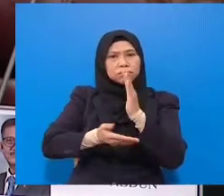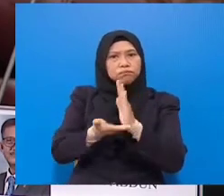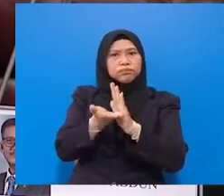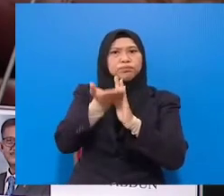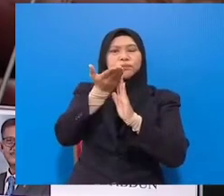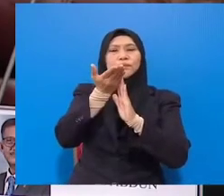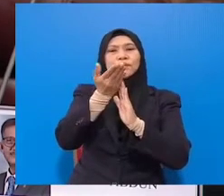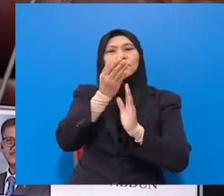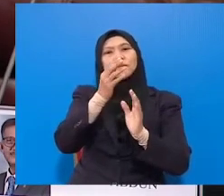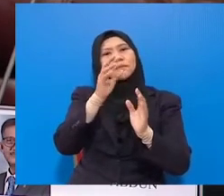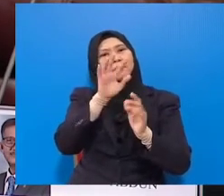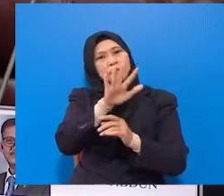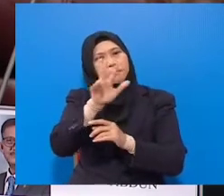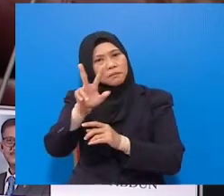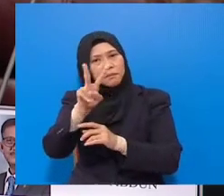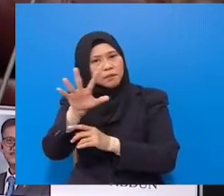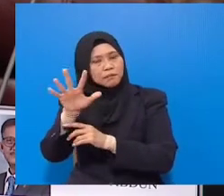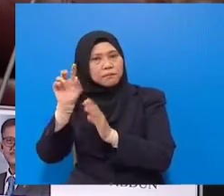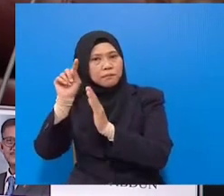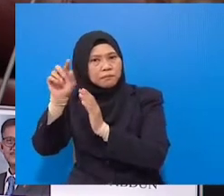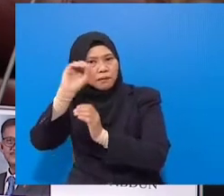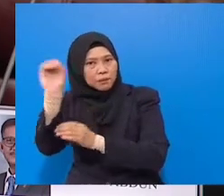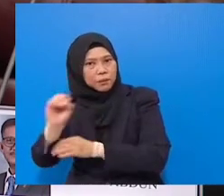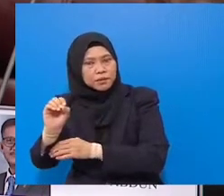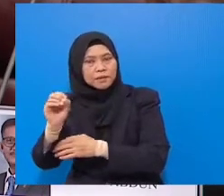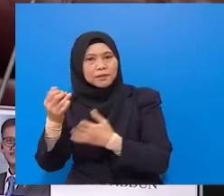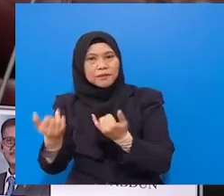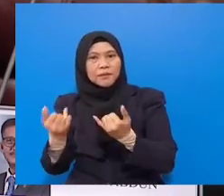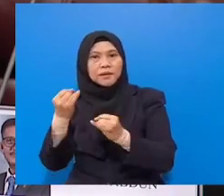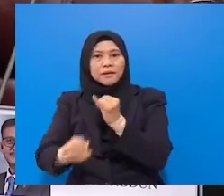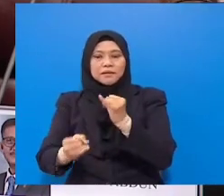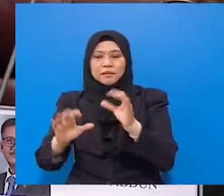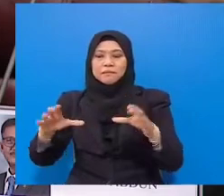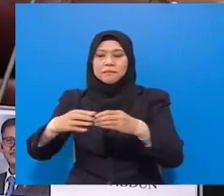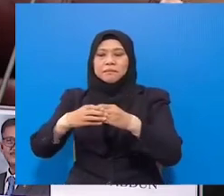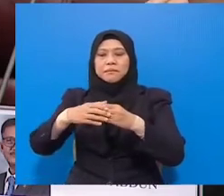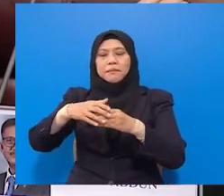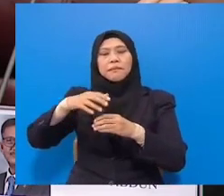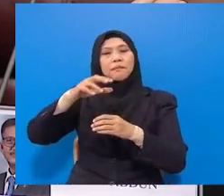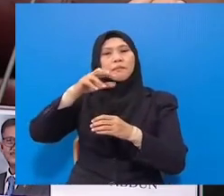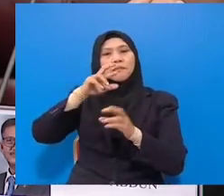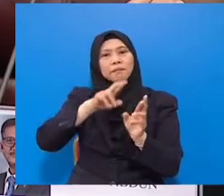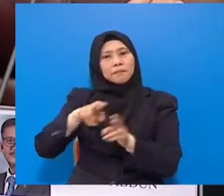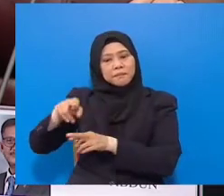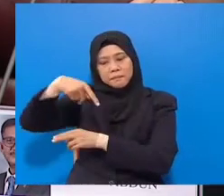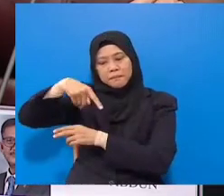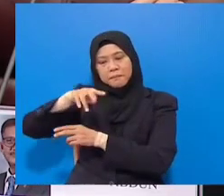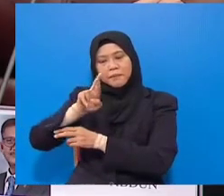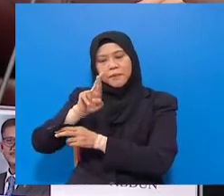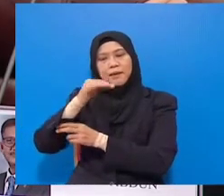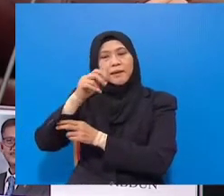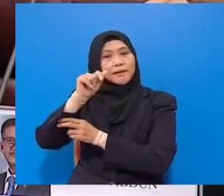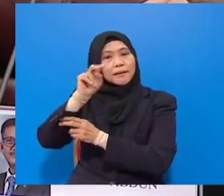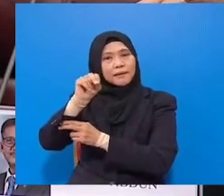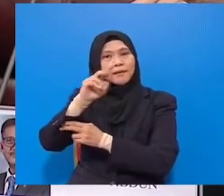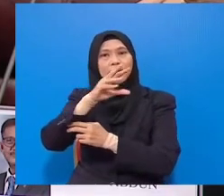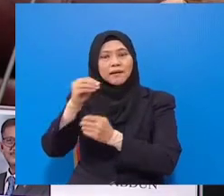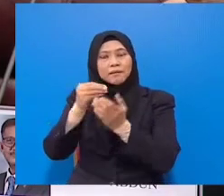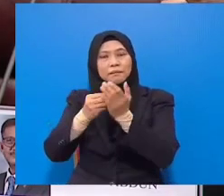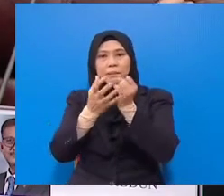pada akhir tahun ini berikutan pelaksanaan Pakis rangsangan ekonomi prihatin dan bencana